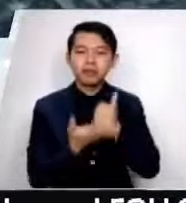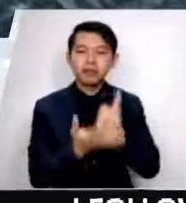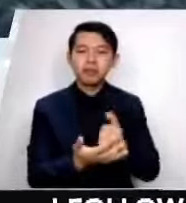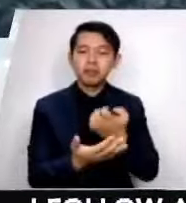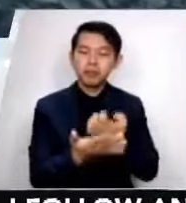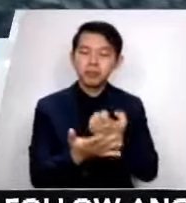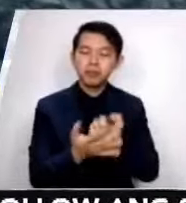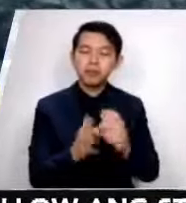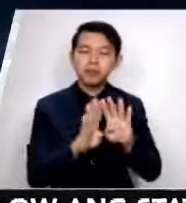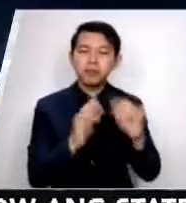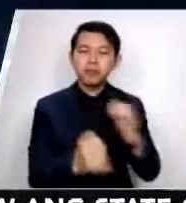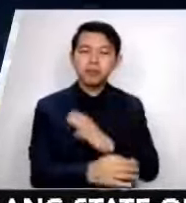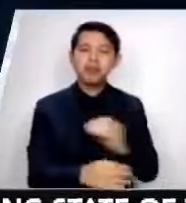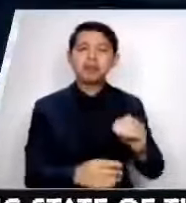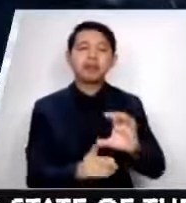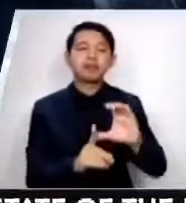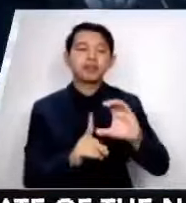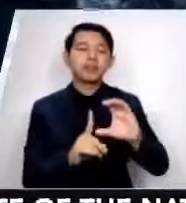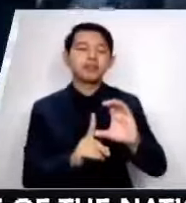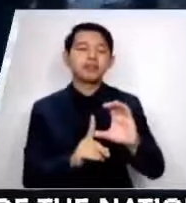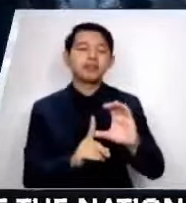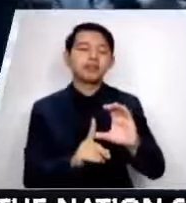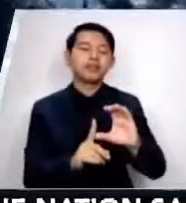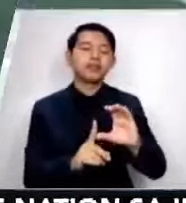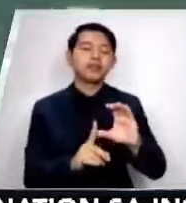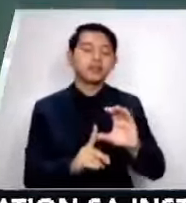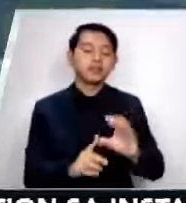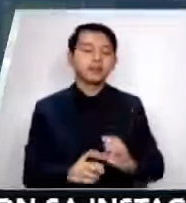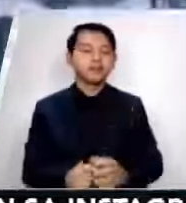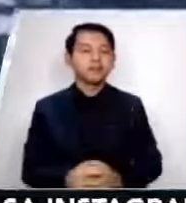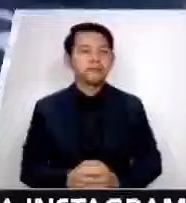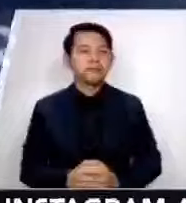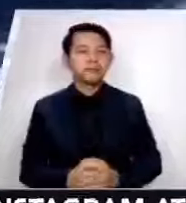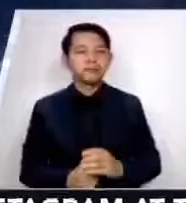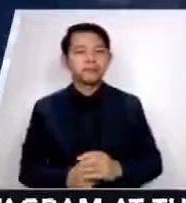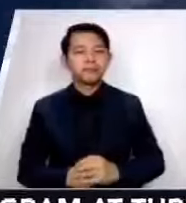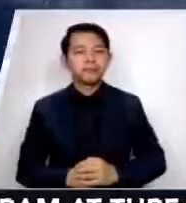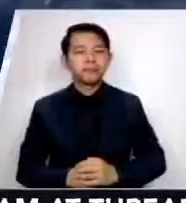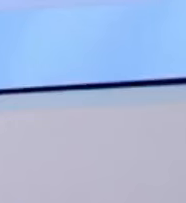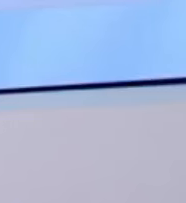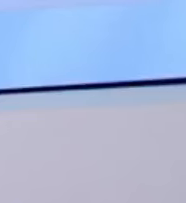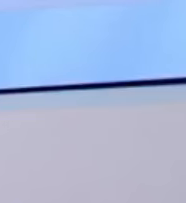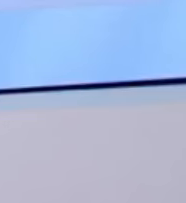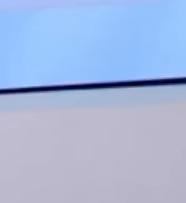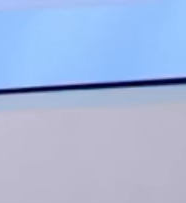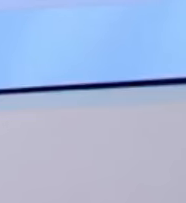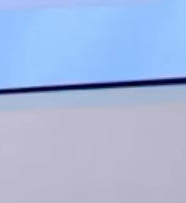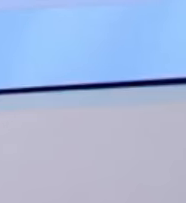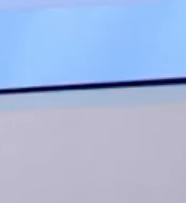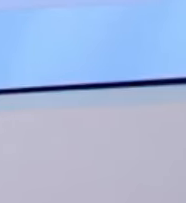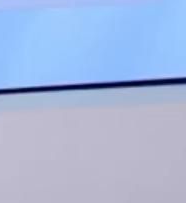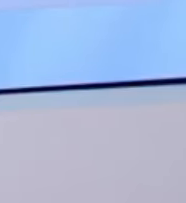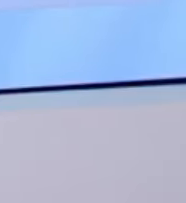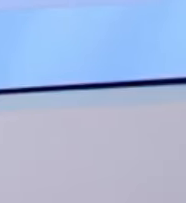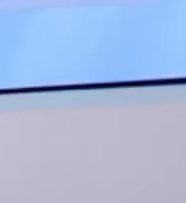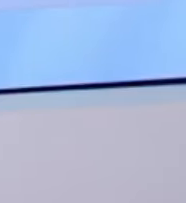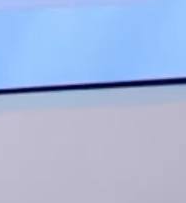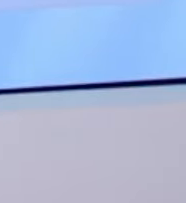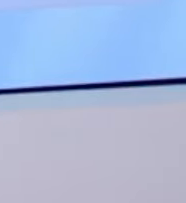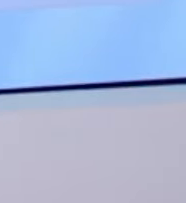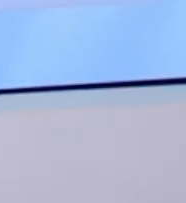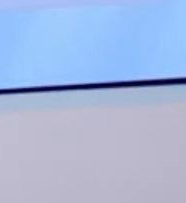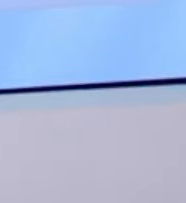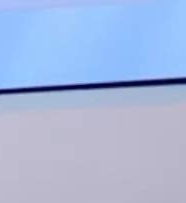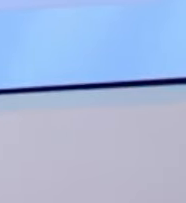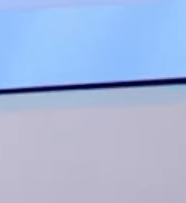Marisol Abdurrahman, nagbabalita para sa GMA Integrated News. Huwag magpahuli sa mga balitang